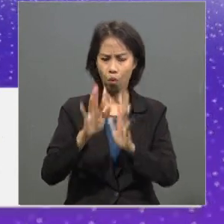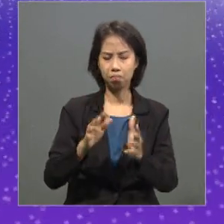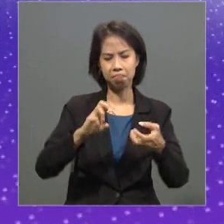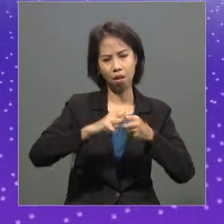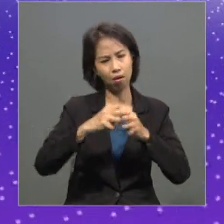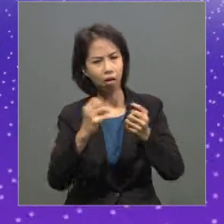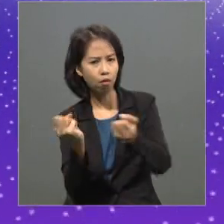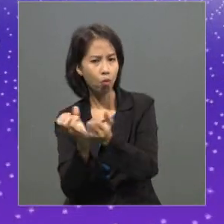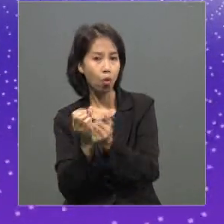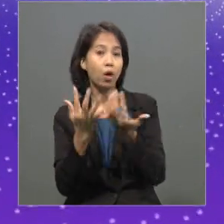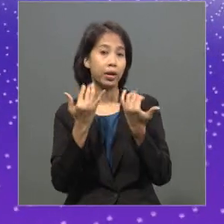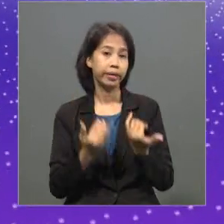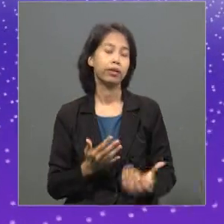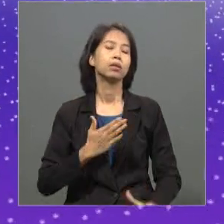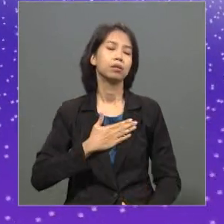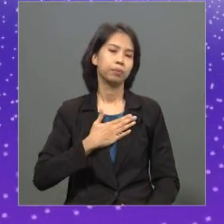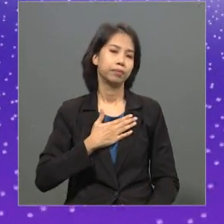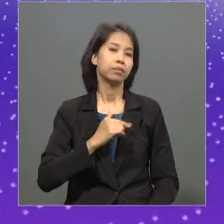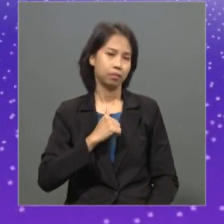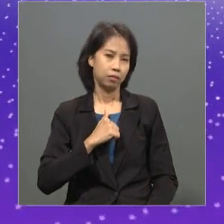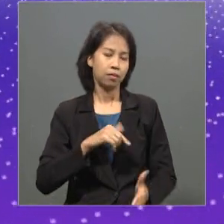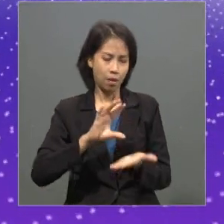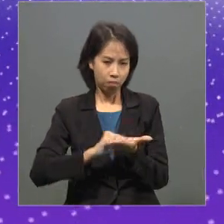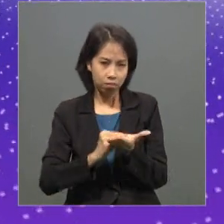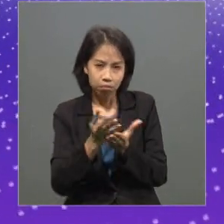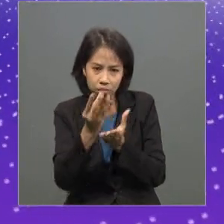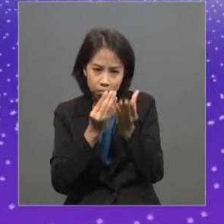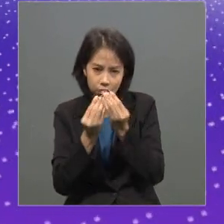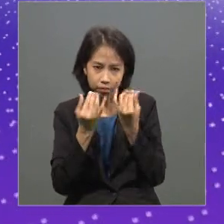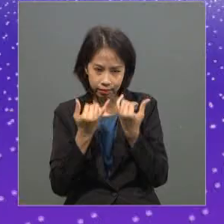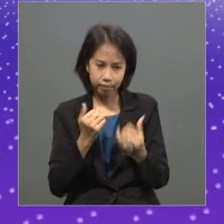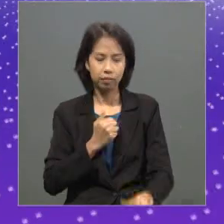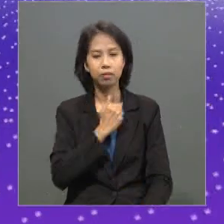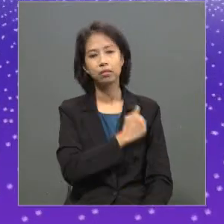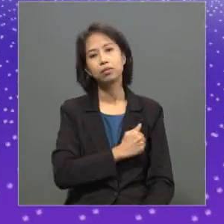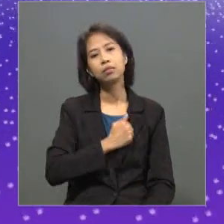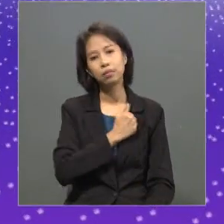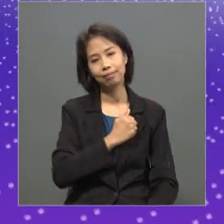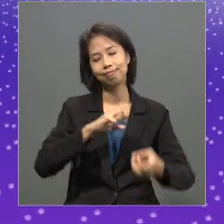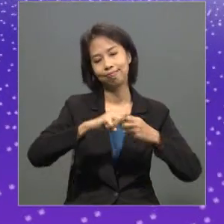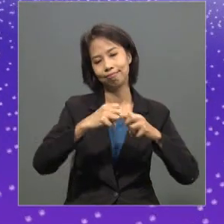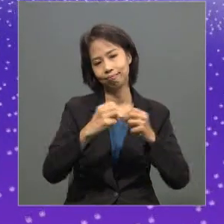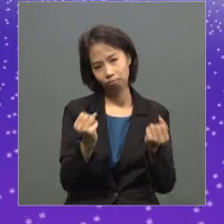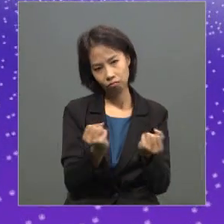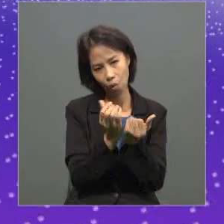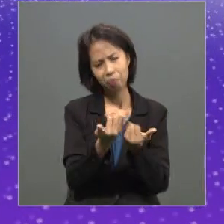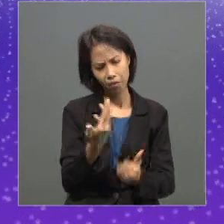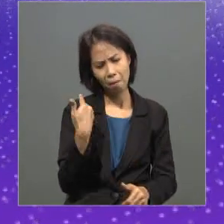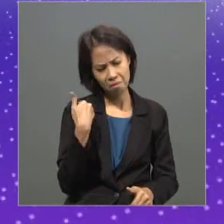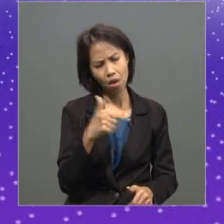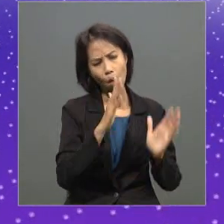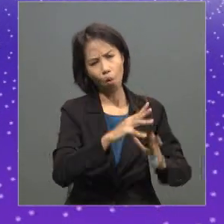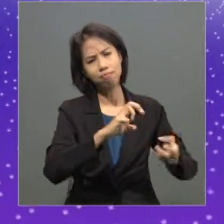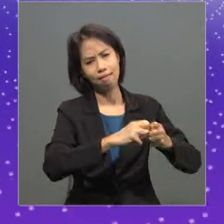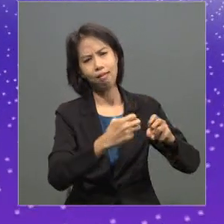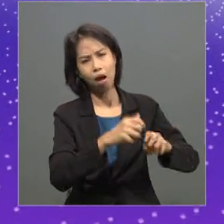ขณะนี้ผมเนี่ยส่วนตัวก็ติดตามข้อมูลต่อเนื่องมาแล้วก็รู้สึกเสียใจอย่างมากที่เกิดเหตุว่ามีผู้เสียหายเกิดขึ้น